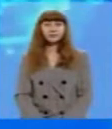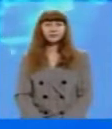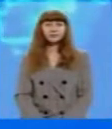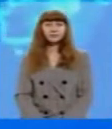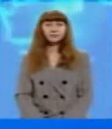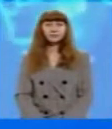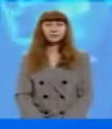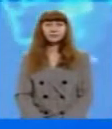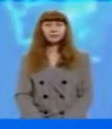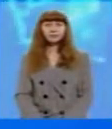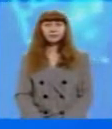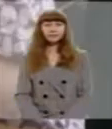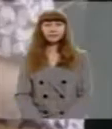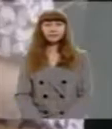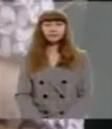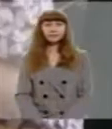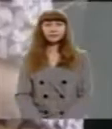баяндайды.